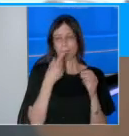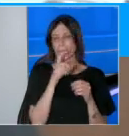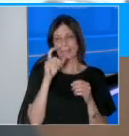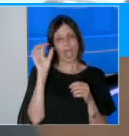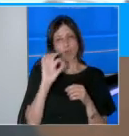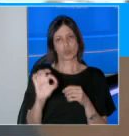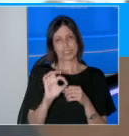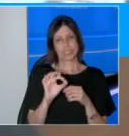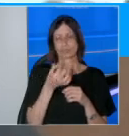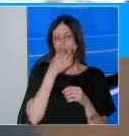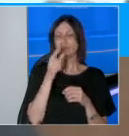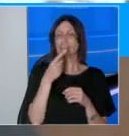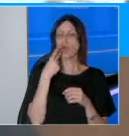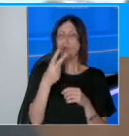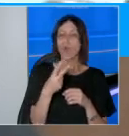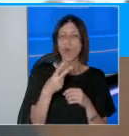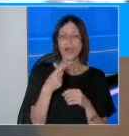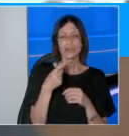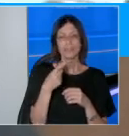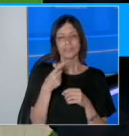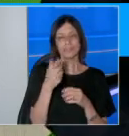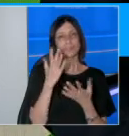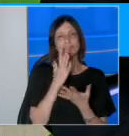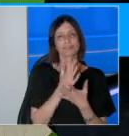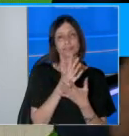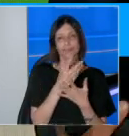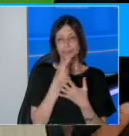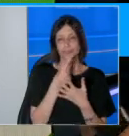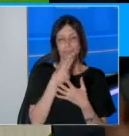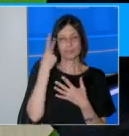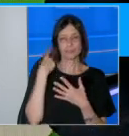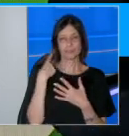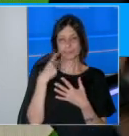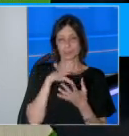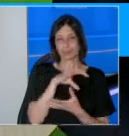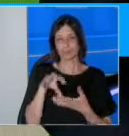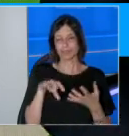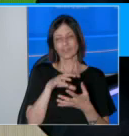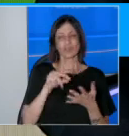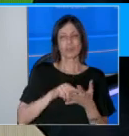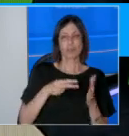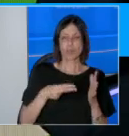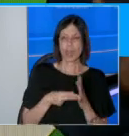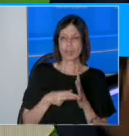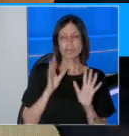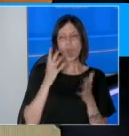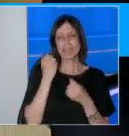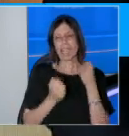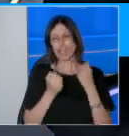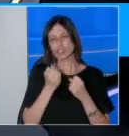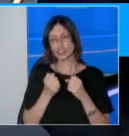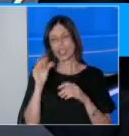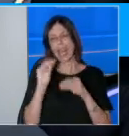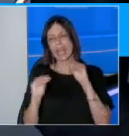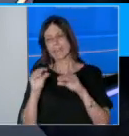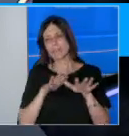ב-100%. וכשאתה רואה, אתה יודע, אנחנו נמצאים באיזשהם שנתיים מאוד מורכבות בהיבט הפוליטי, שמאוד קשה כאן להרכיב